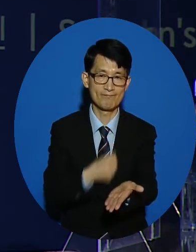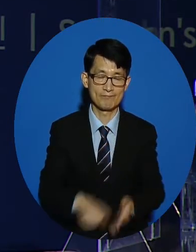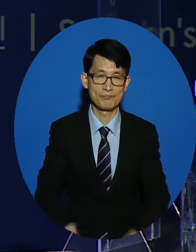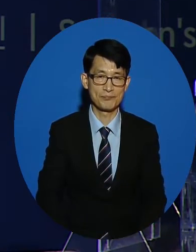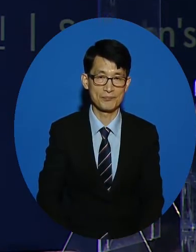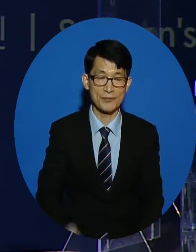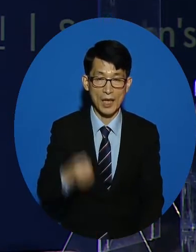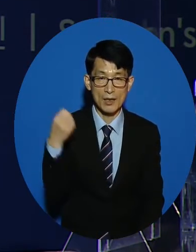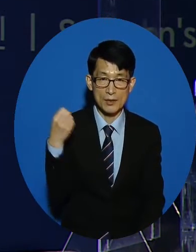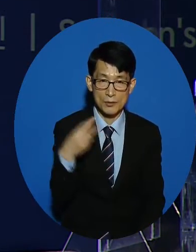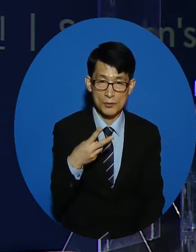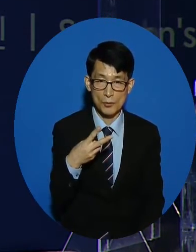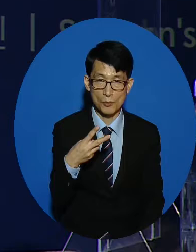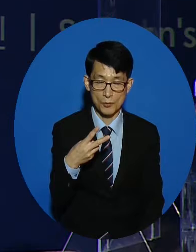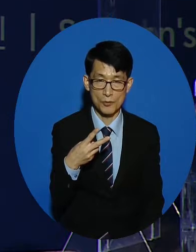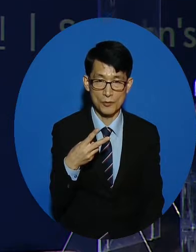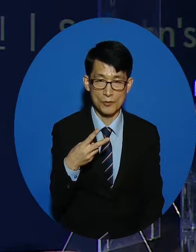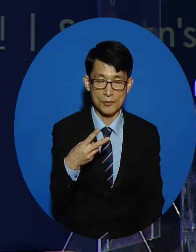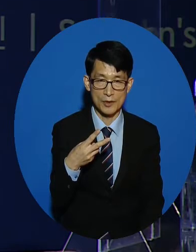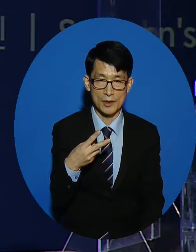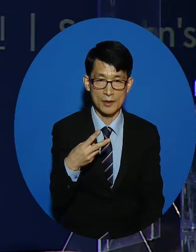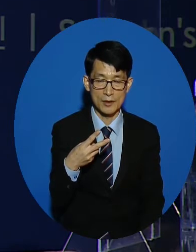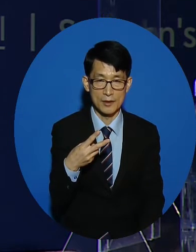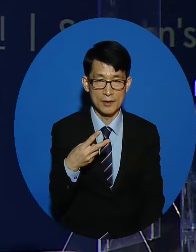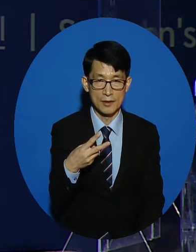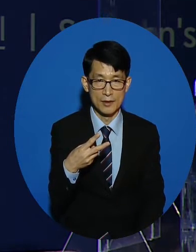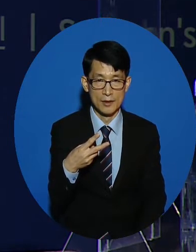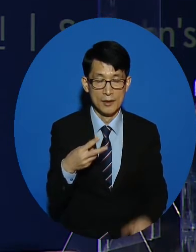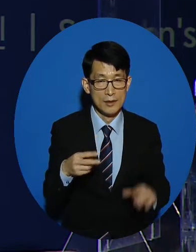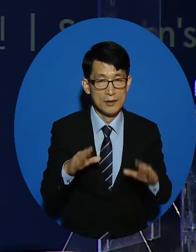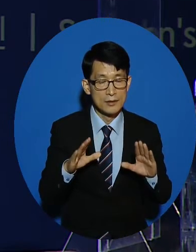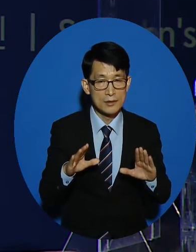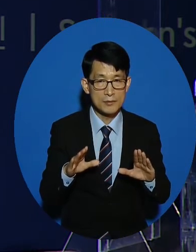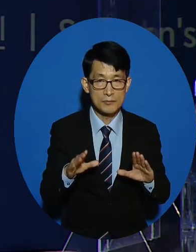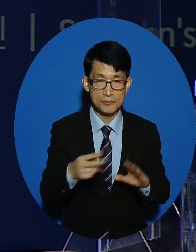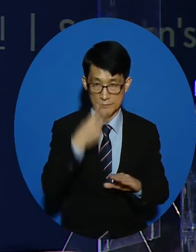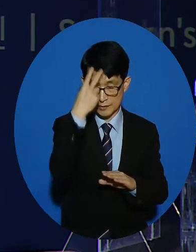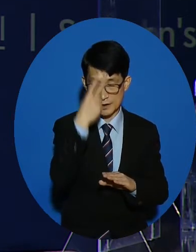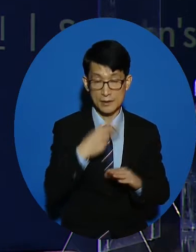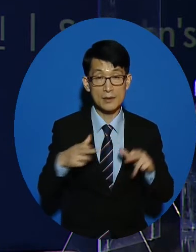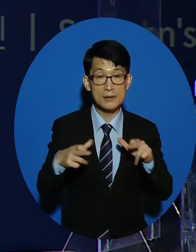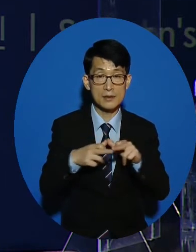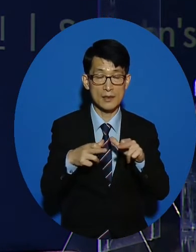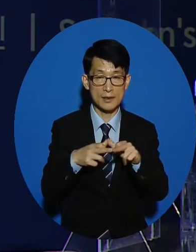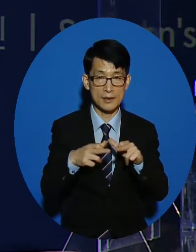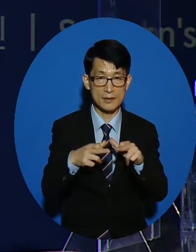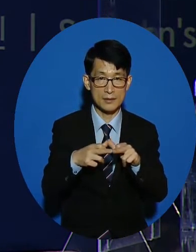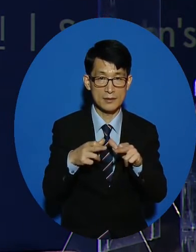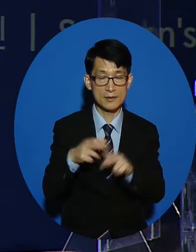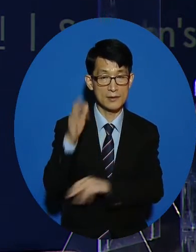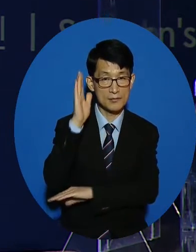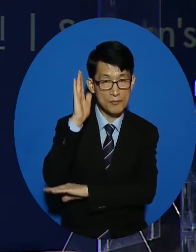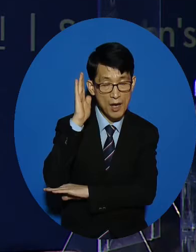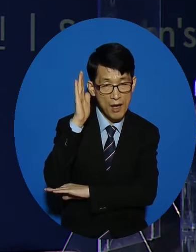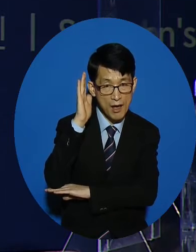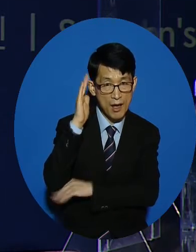아울러 개중에는 이 제가 이제 시각장애 쪽의 이야기를 하면은